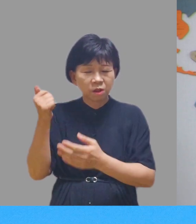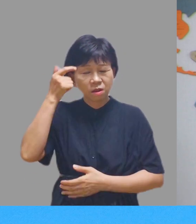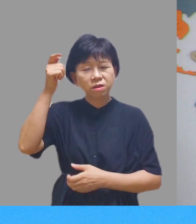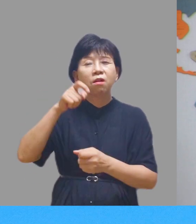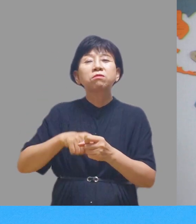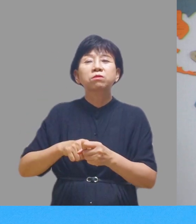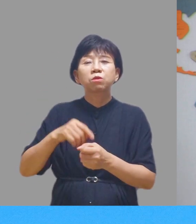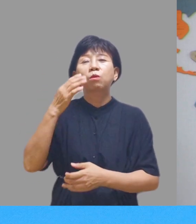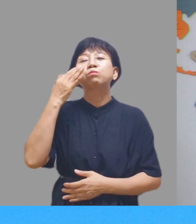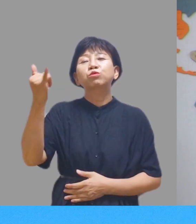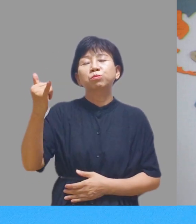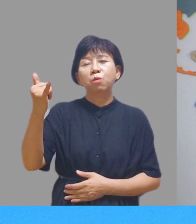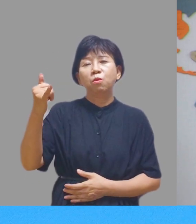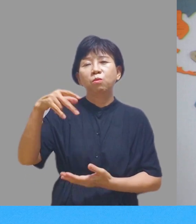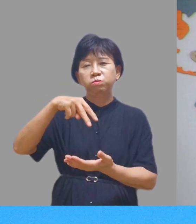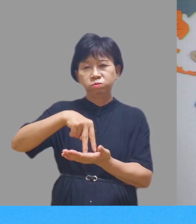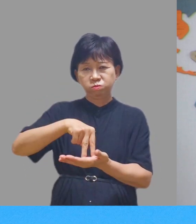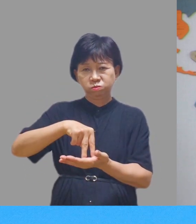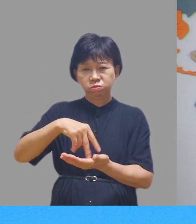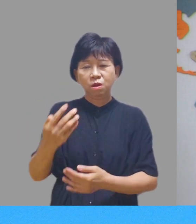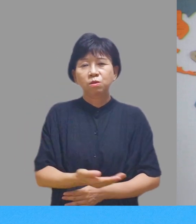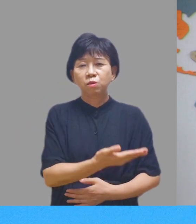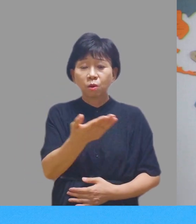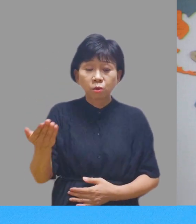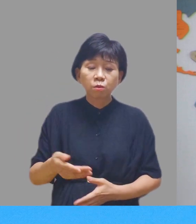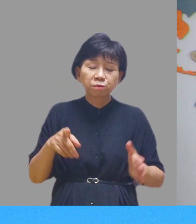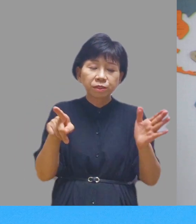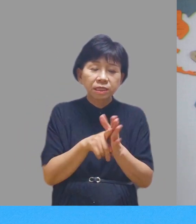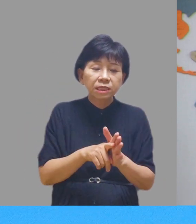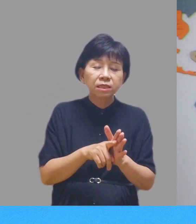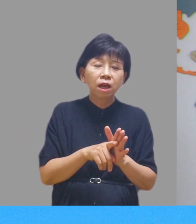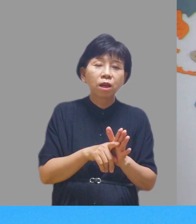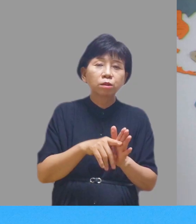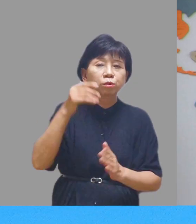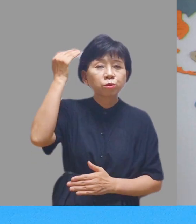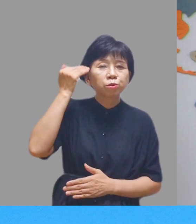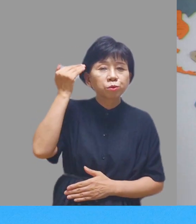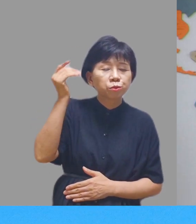혹시 지금 여러분의 신앙이 어린아이 단계에 있으십니까?